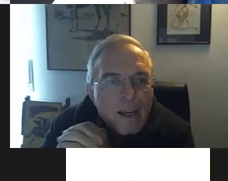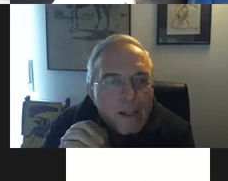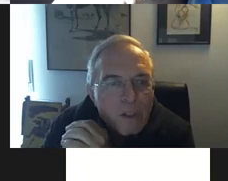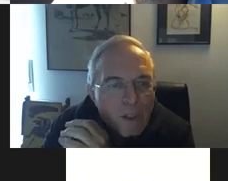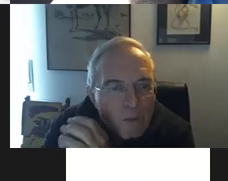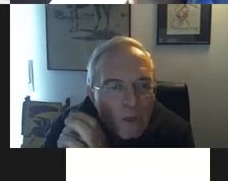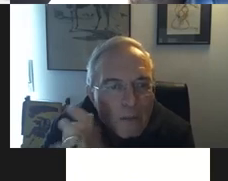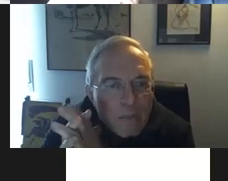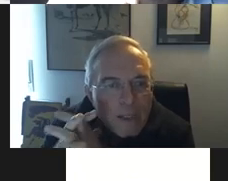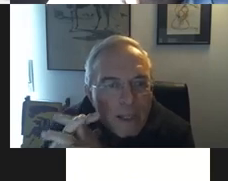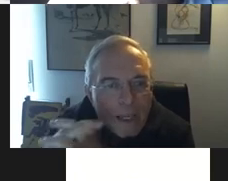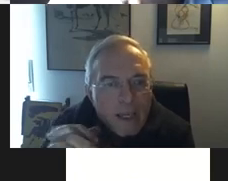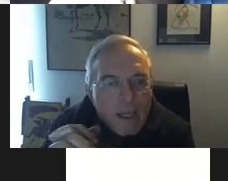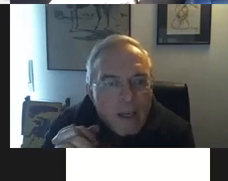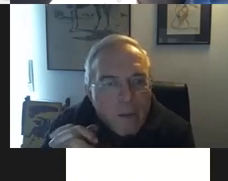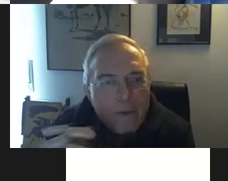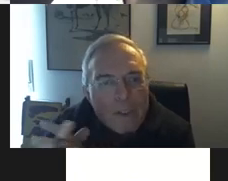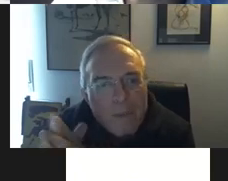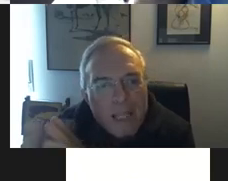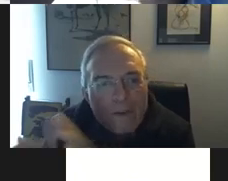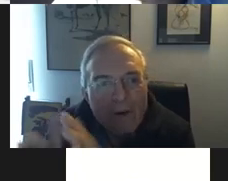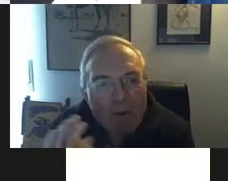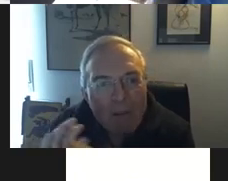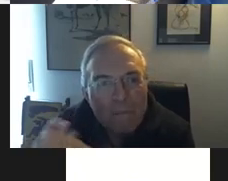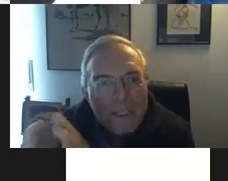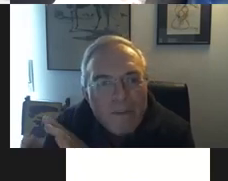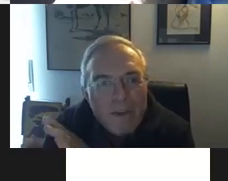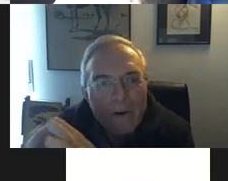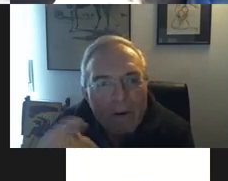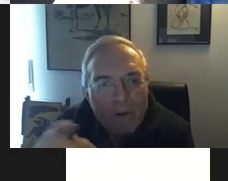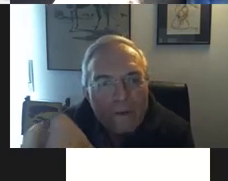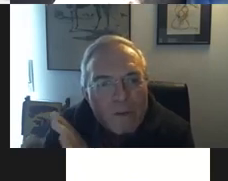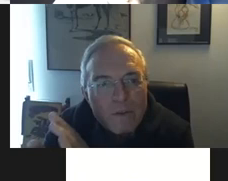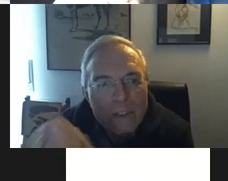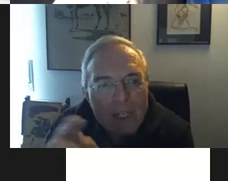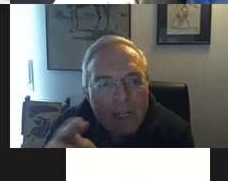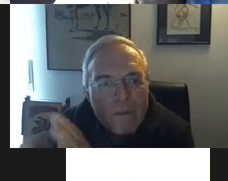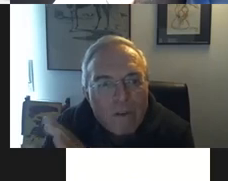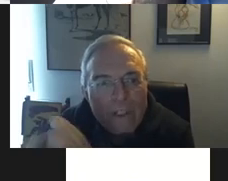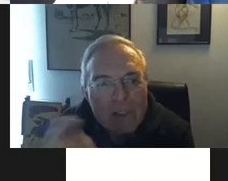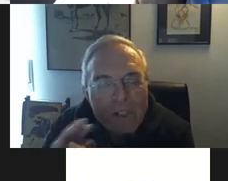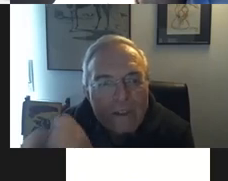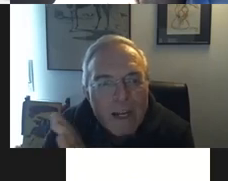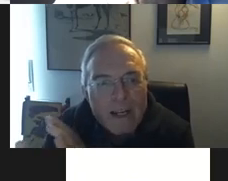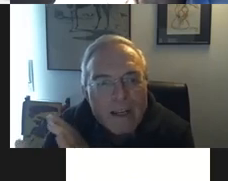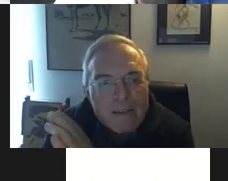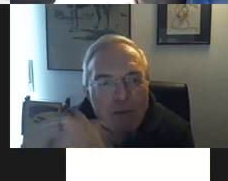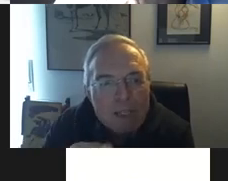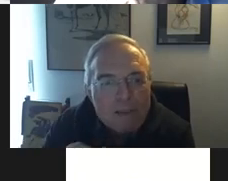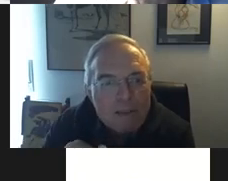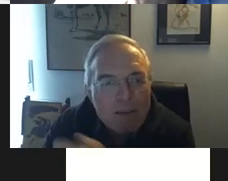cioè De Luca perché proprio rispetto a quel video molto sottile a volte che c'è tra